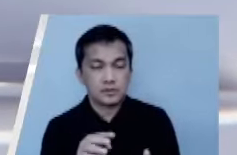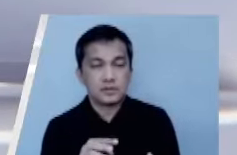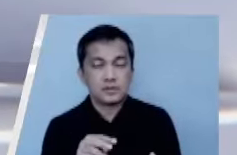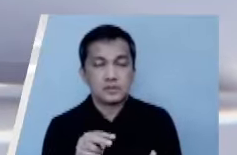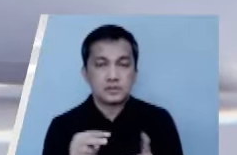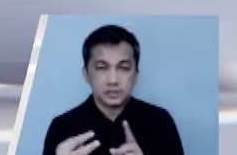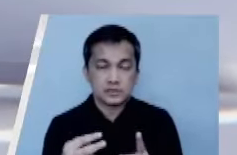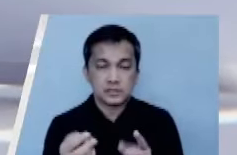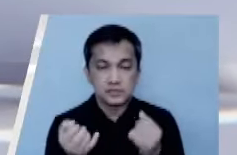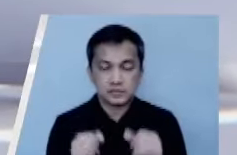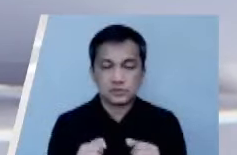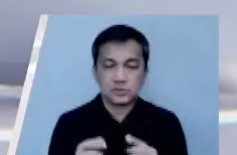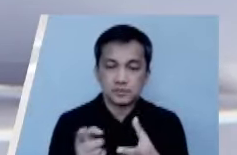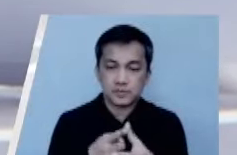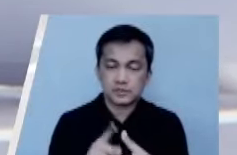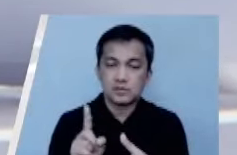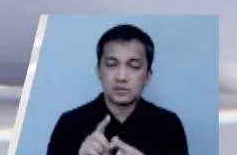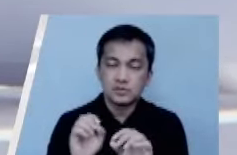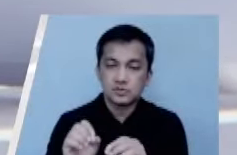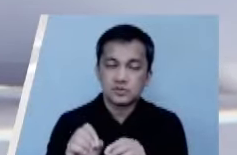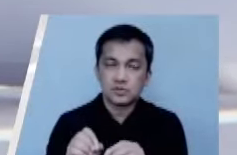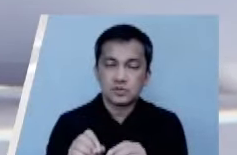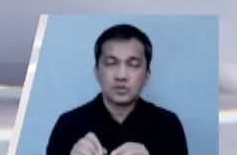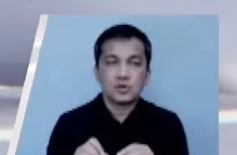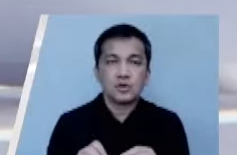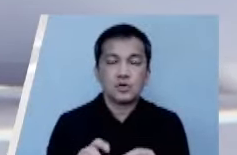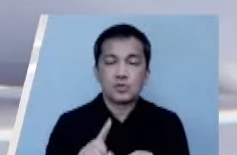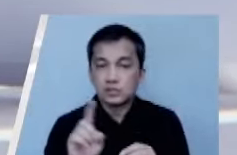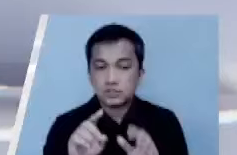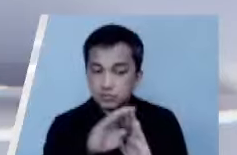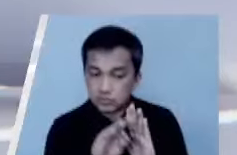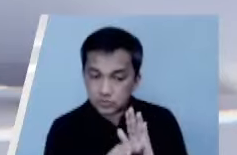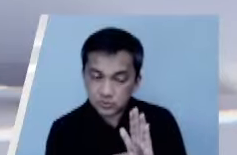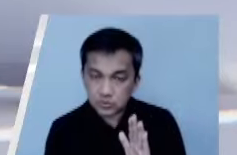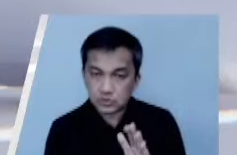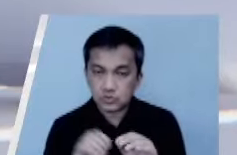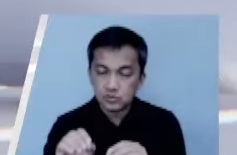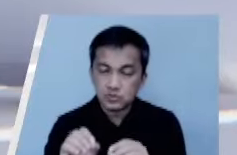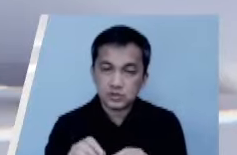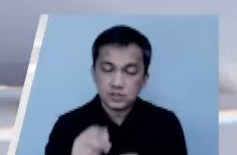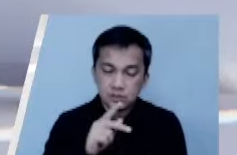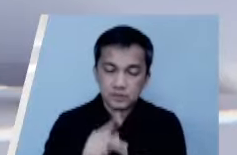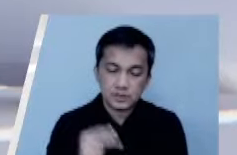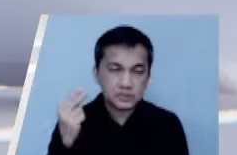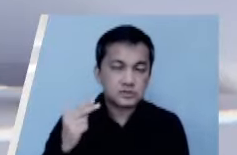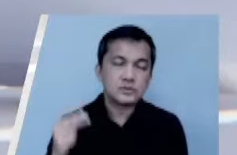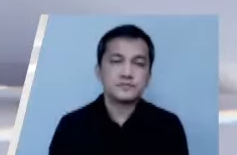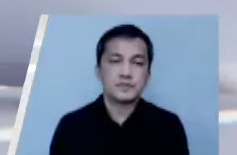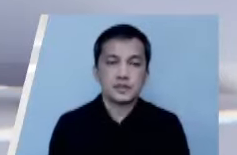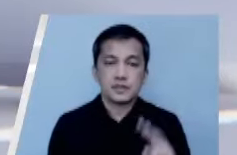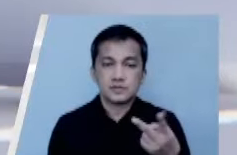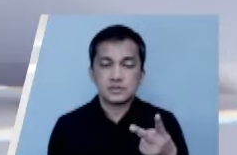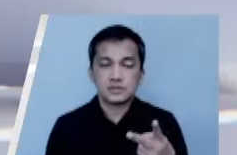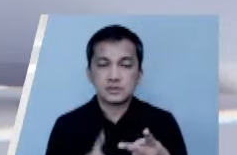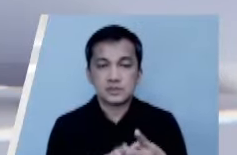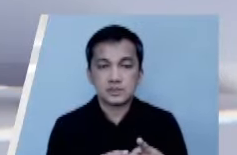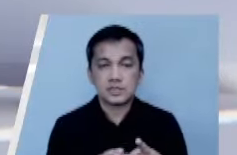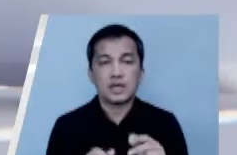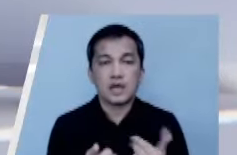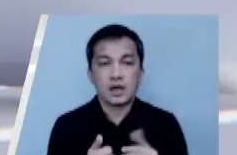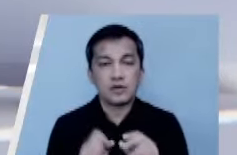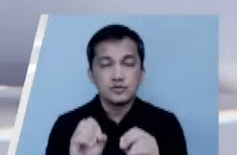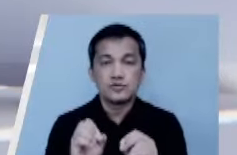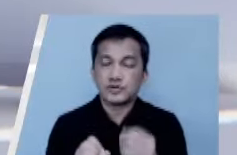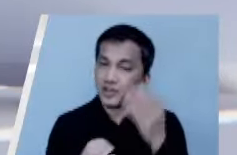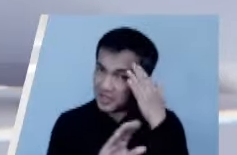Ano yung ituturo ano yung content ng ituturo no doon sa sa Philippine History At pangalawa Paano ito ituturo No alam naman natin